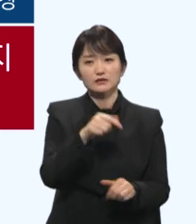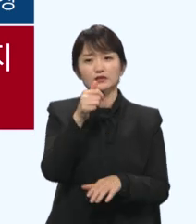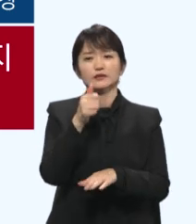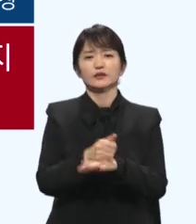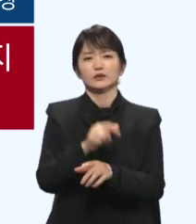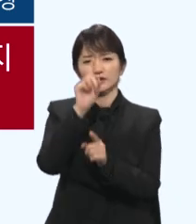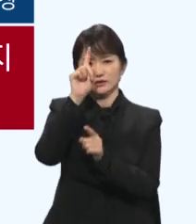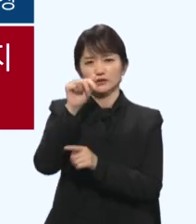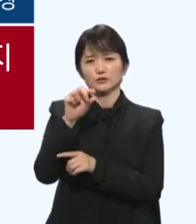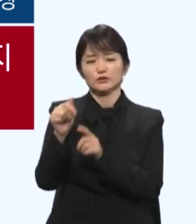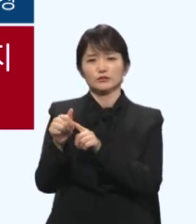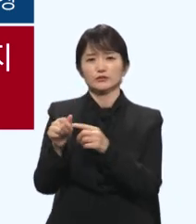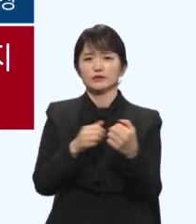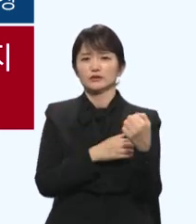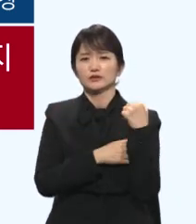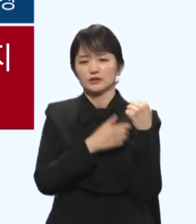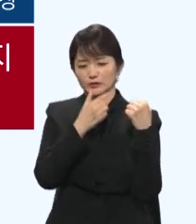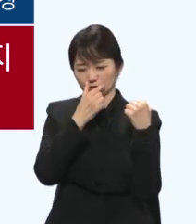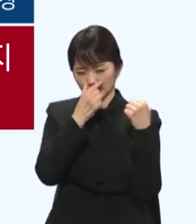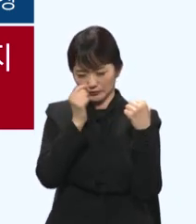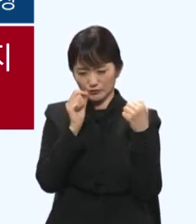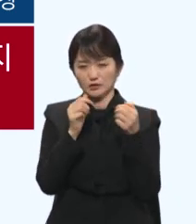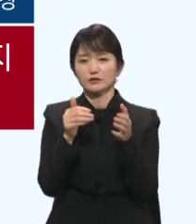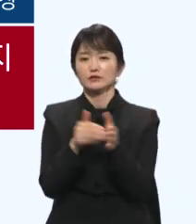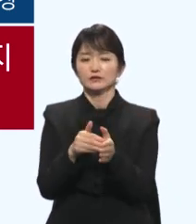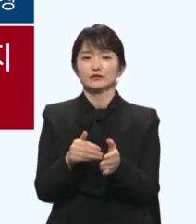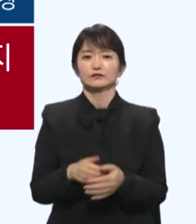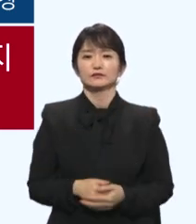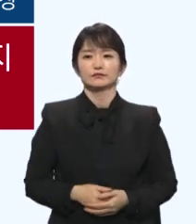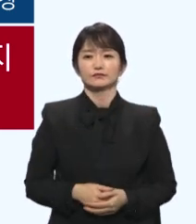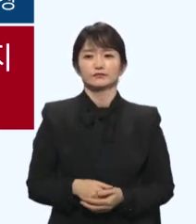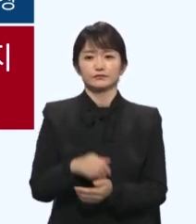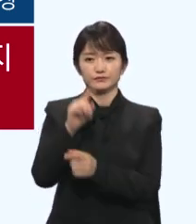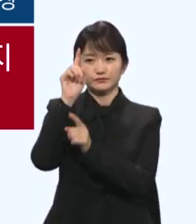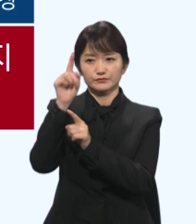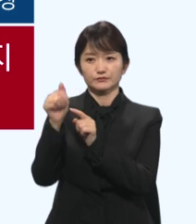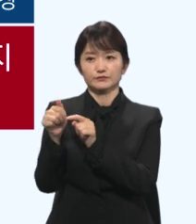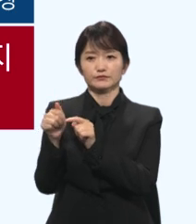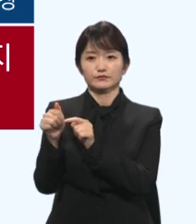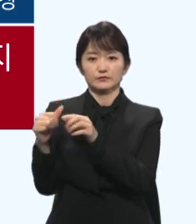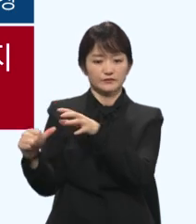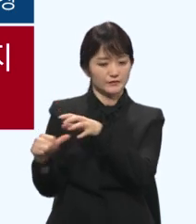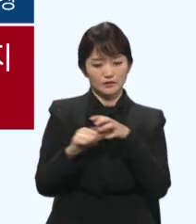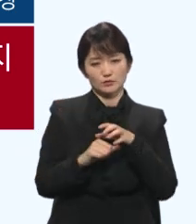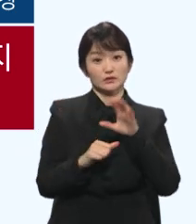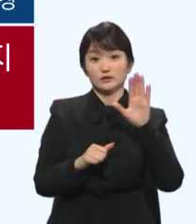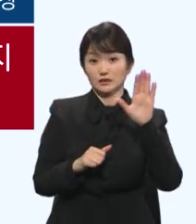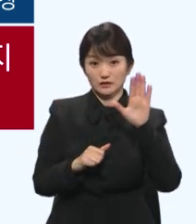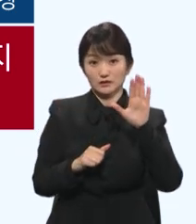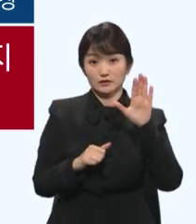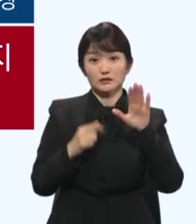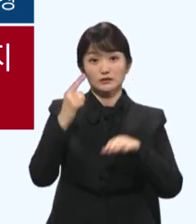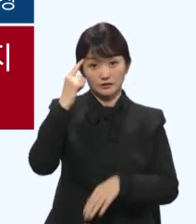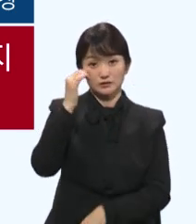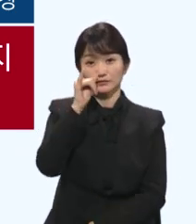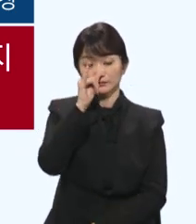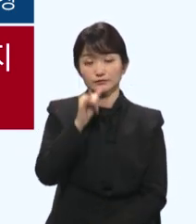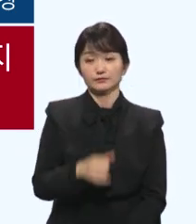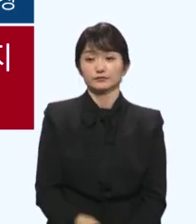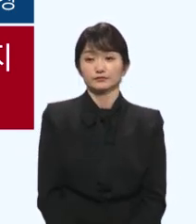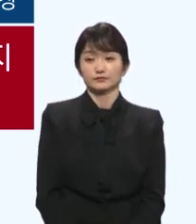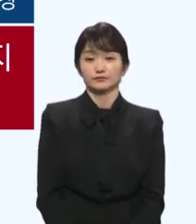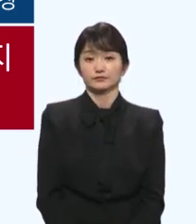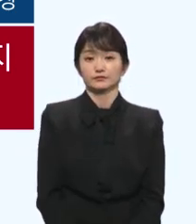하고 끝내자라는 얘기가 지금 돌아다니고 있다 그 뭐 이준석 전대표 입장에서는 뭐 더 이상 이용 당하지 않겠다 이렇게 생각할 수 있겠네요 그런 얘기까지